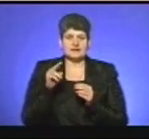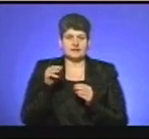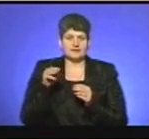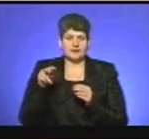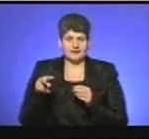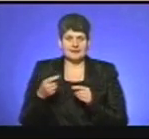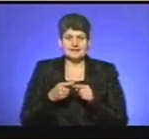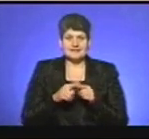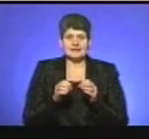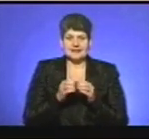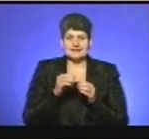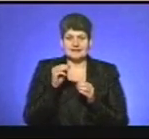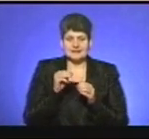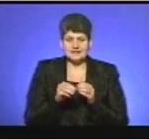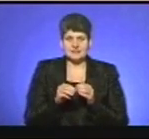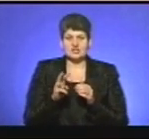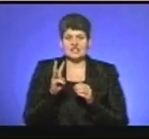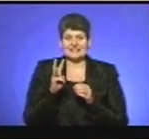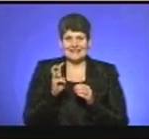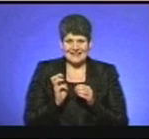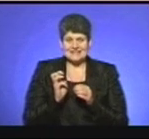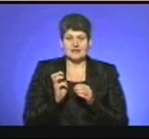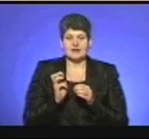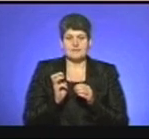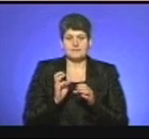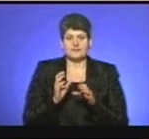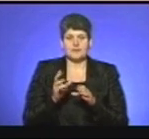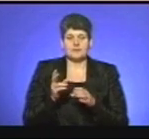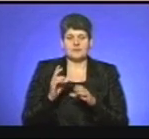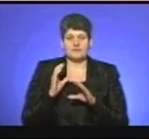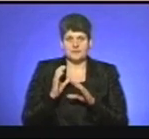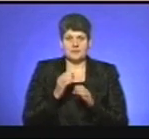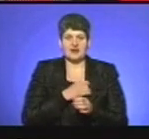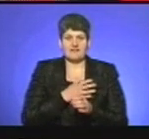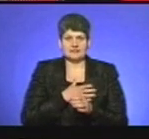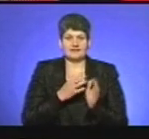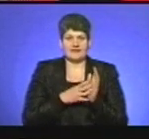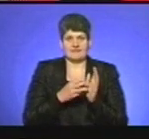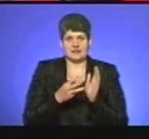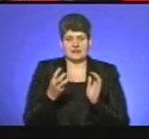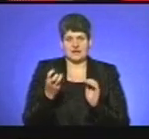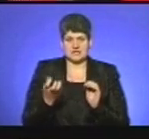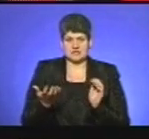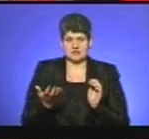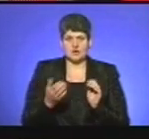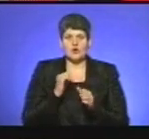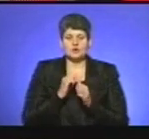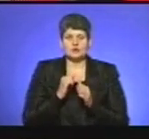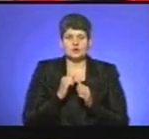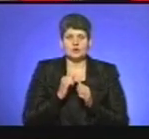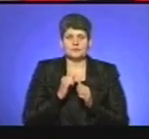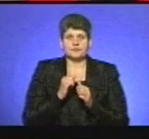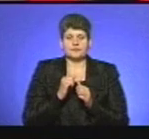це 10300 робочий парк вагонів, приватний парк – 9300. Щодобово для перевезення зерна в